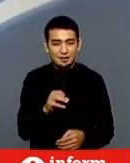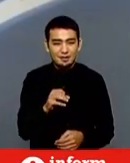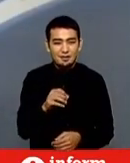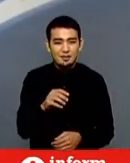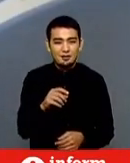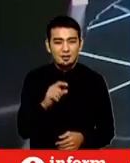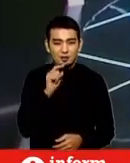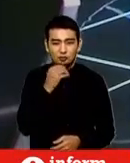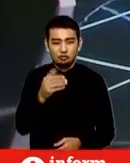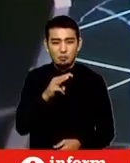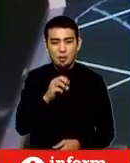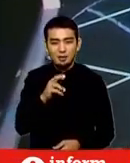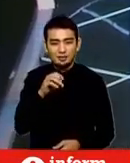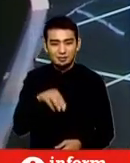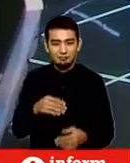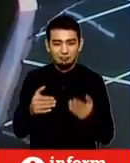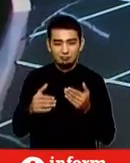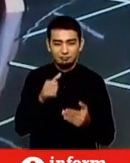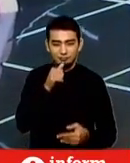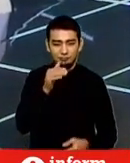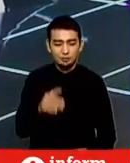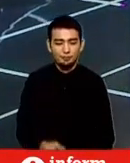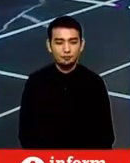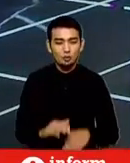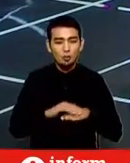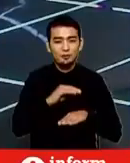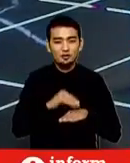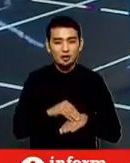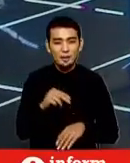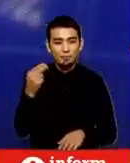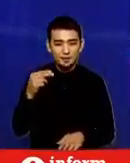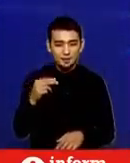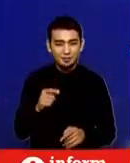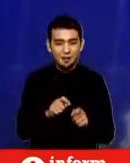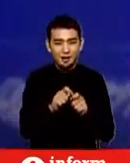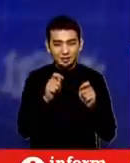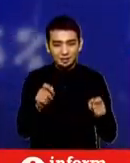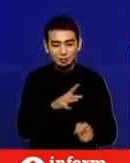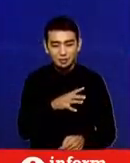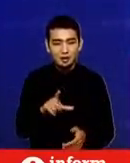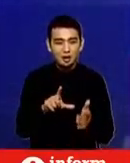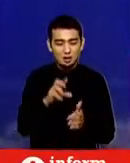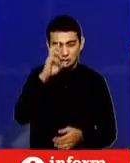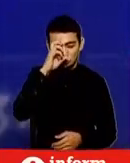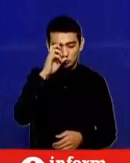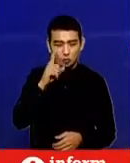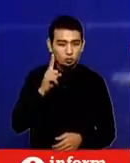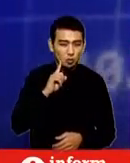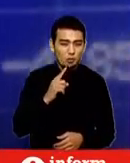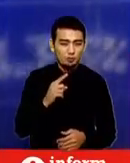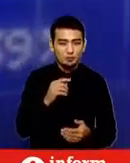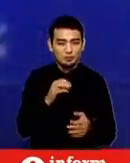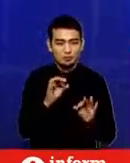талқыламақпыз. Мақсат мырза, кеш жарық. Кеш жарық. Президент айтқан ашық әрі мемлекетке тиімді шарт дегенді қалай түсіндіре